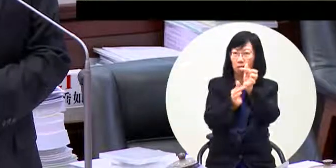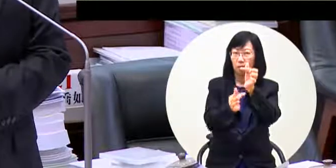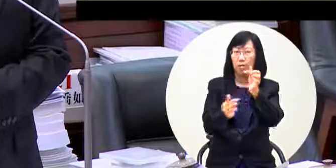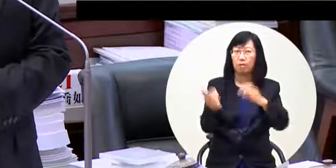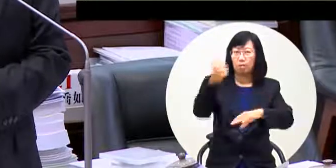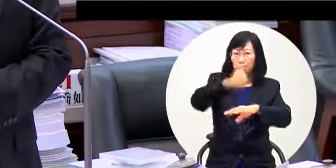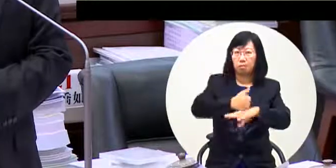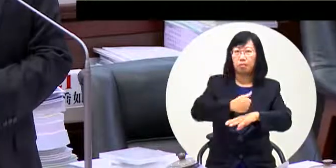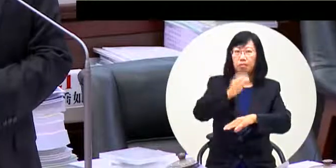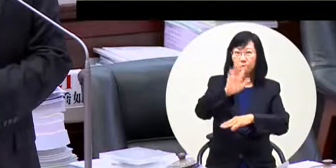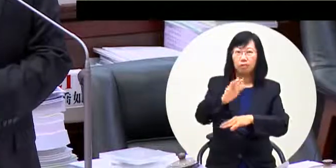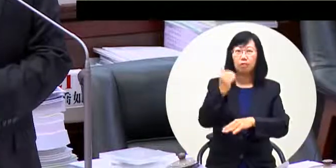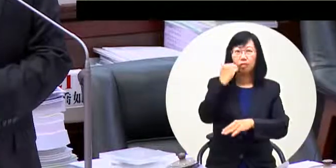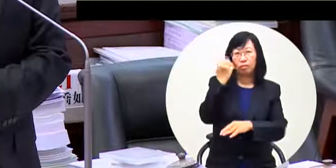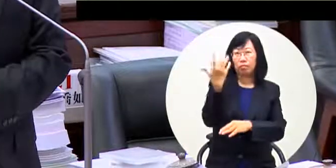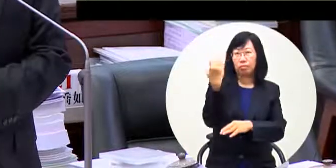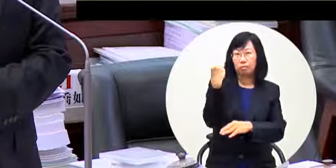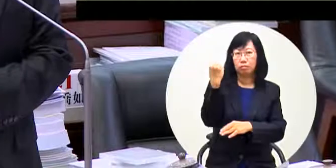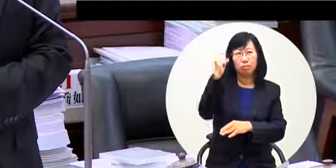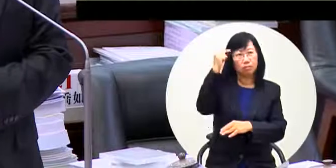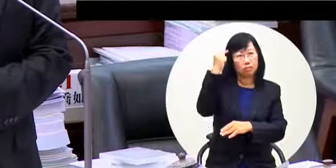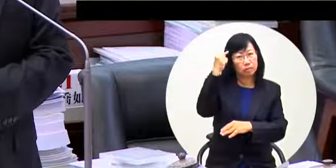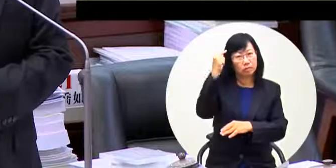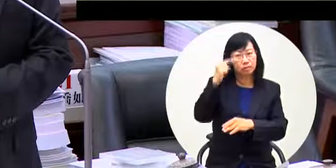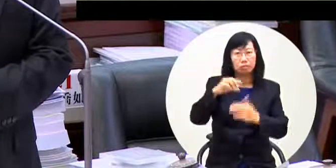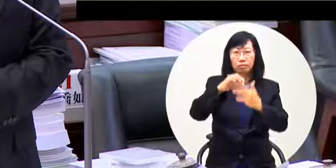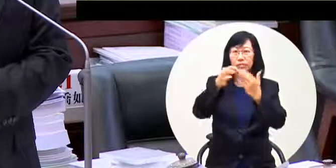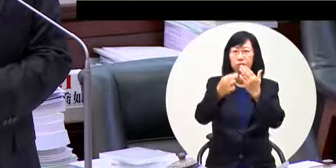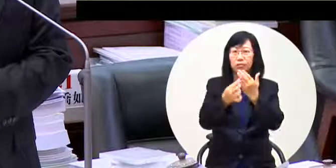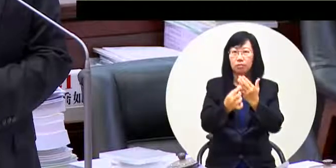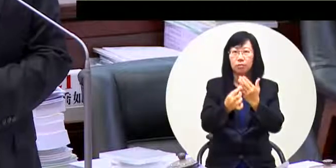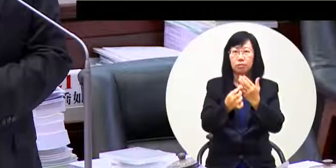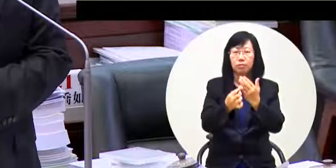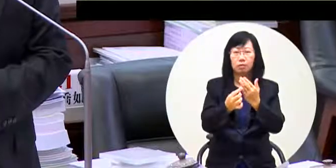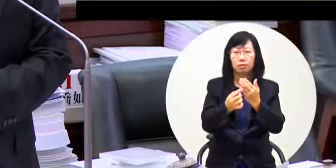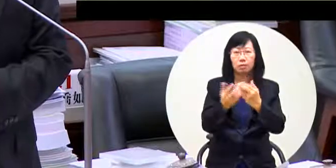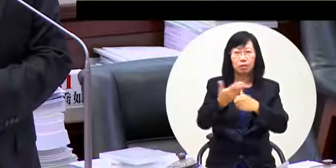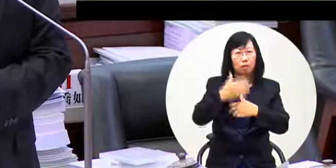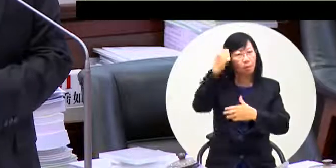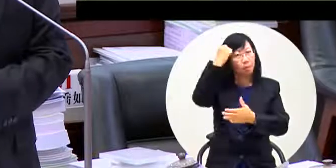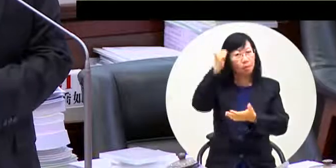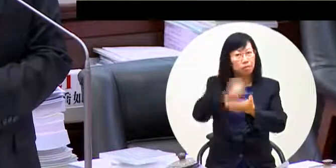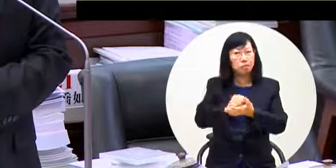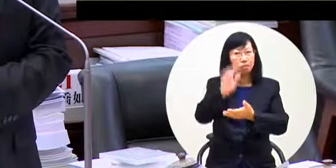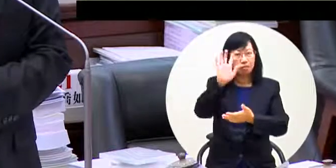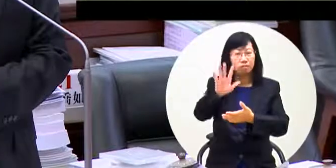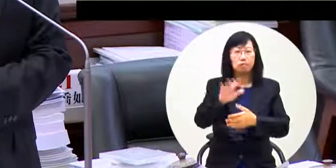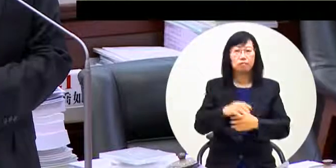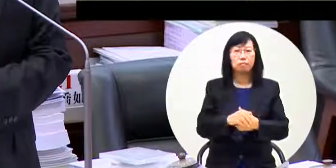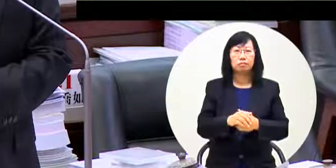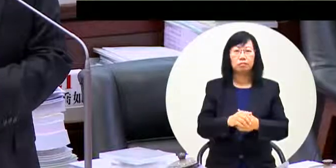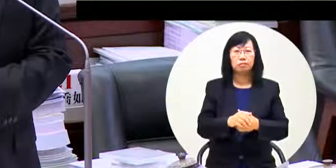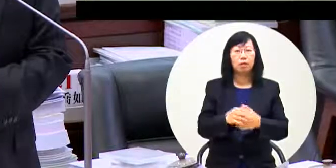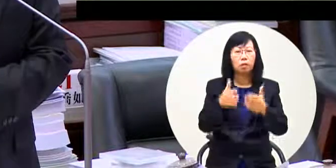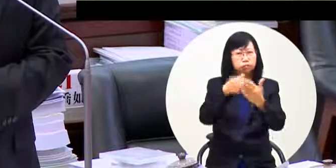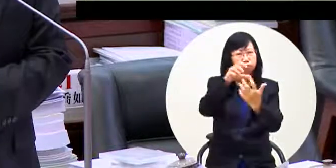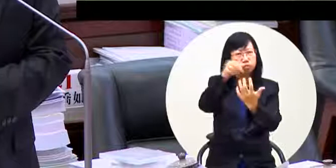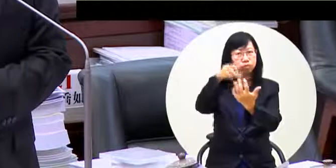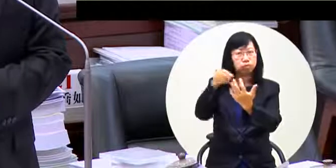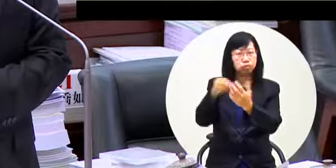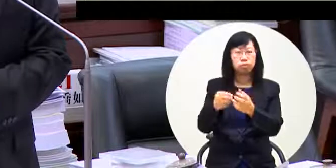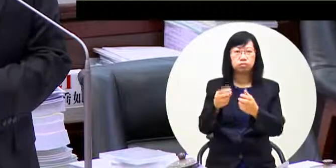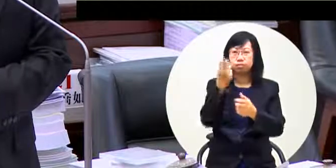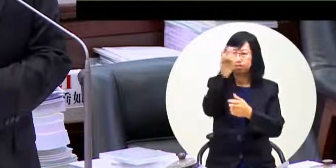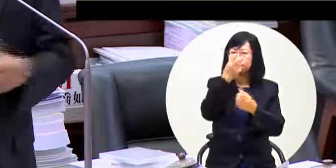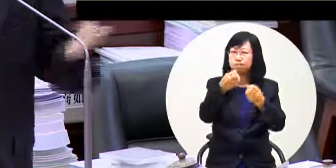规，我们深深以为应该要有一些来做检讨的时阵。就像一个城市，这个